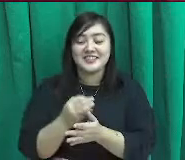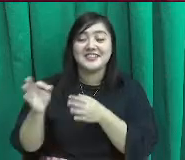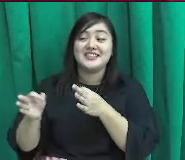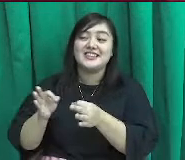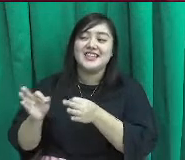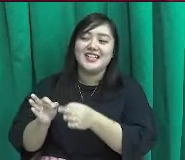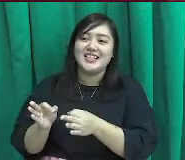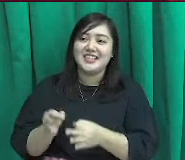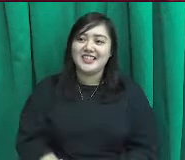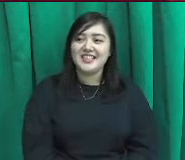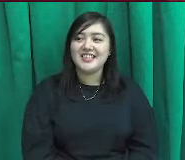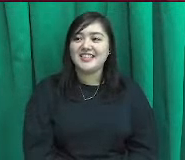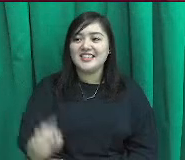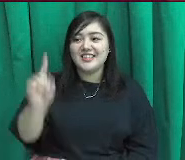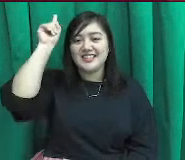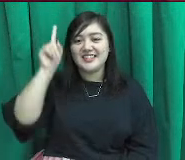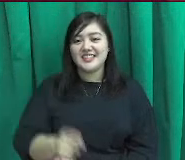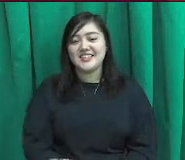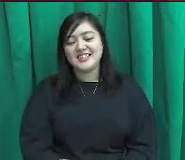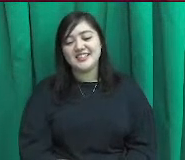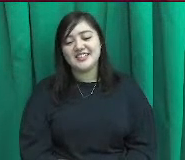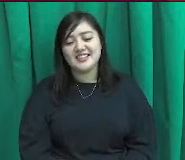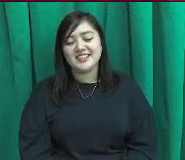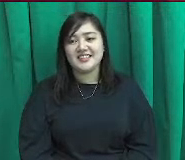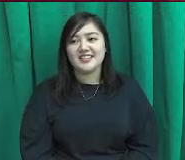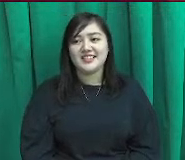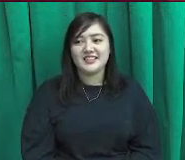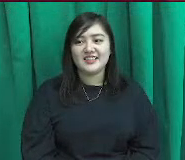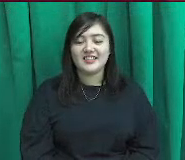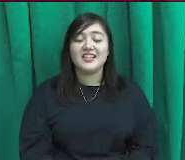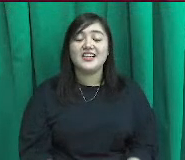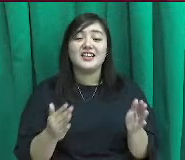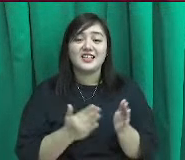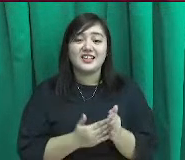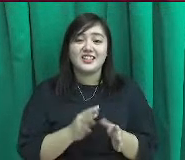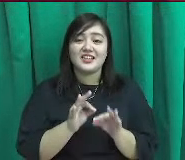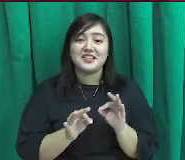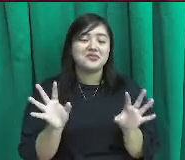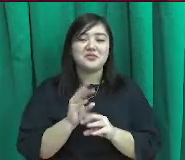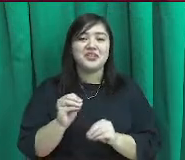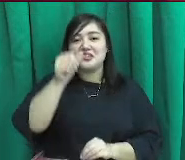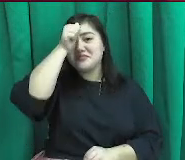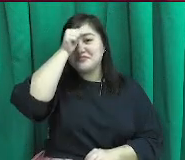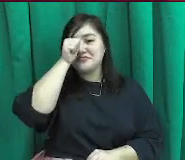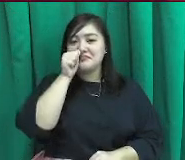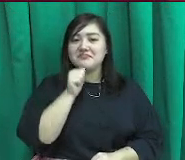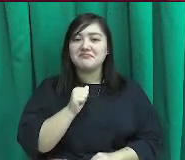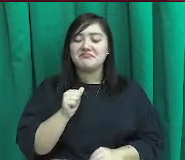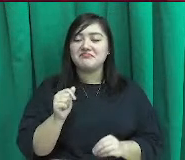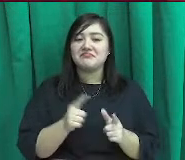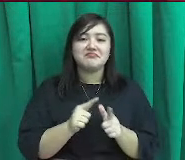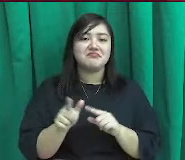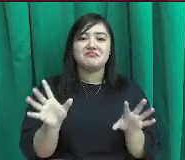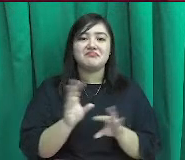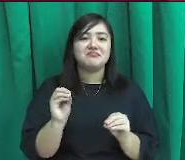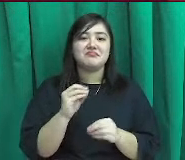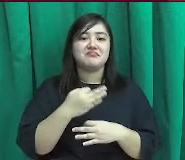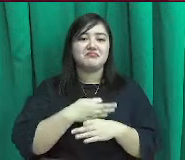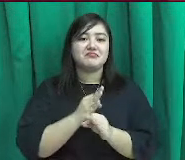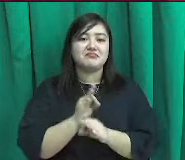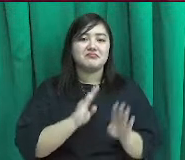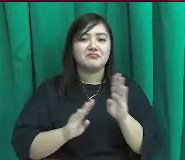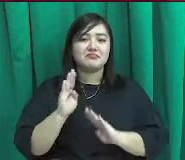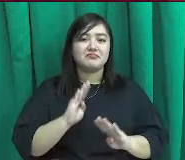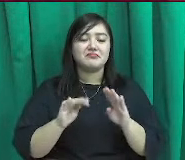Kung i-insist natin na talagang ganun, wala pong kaayusan sa loob. Amen, amen. Yeah. And yan po yung isang bagay